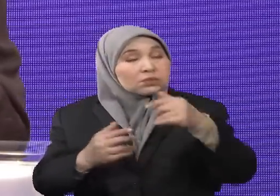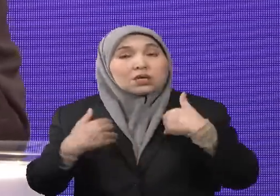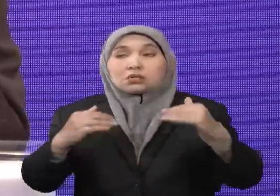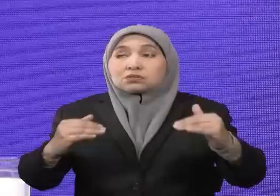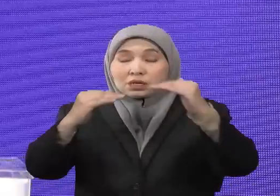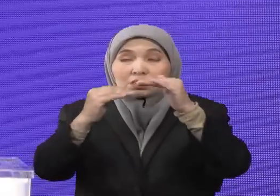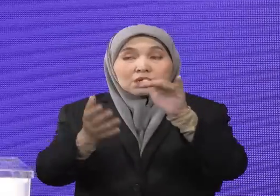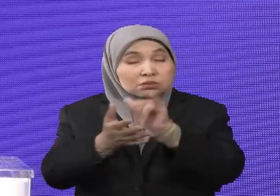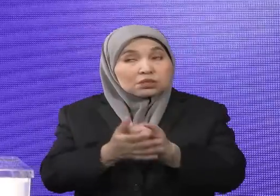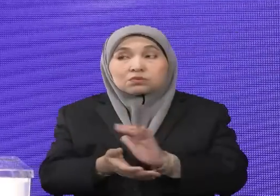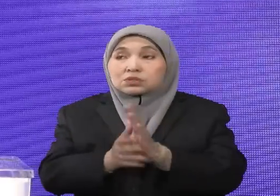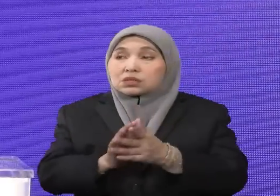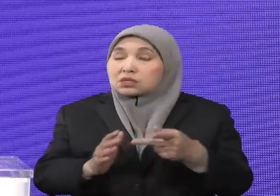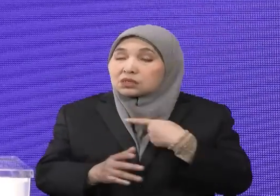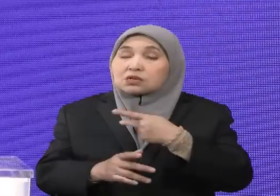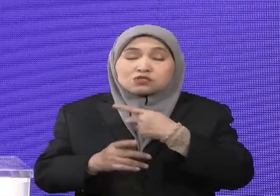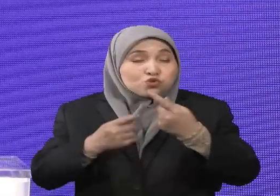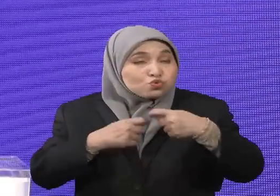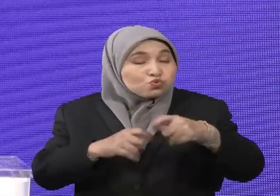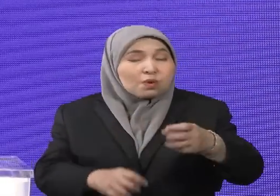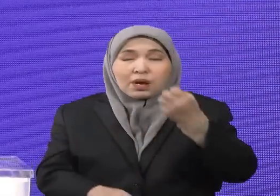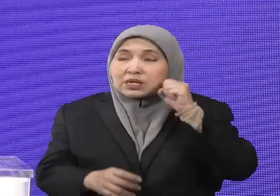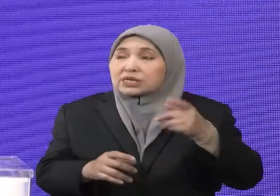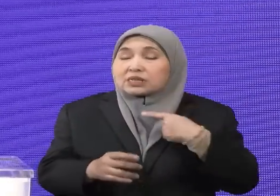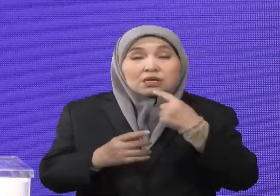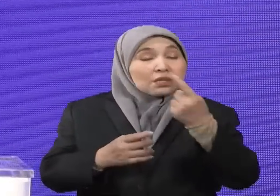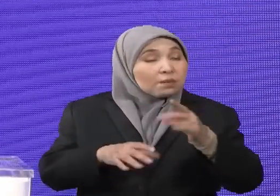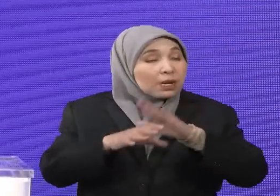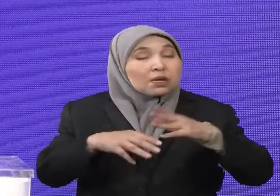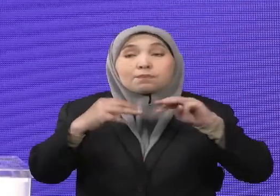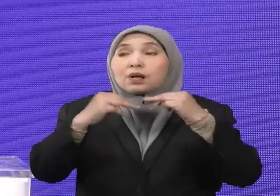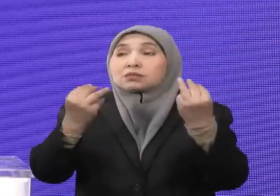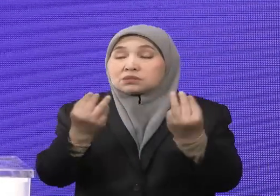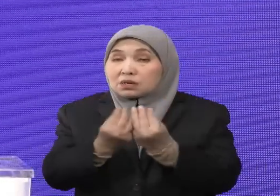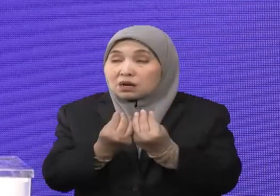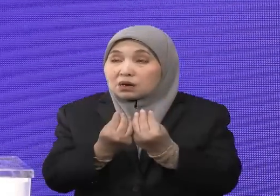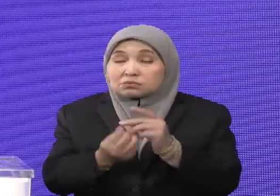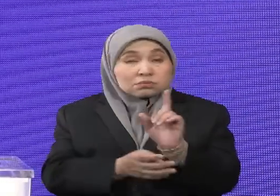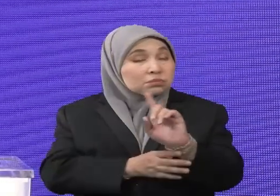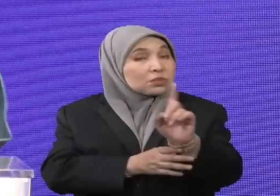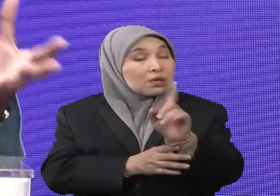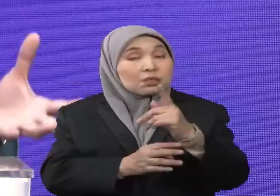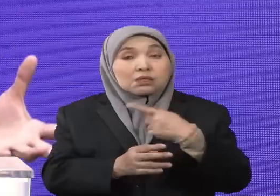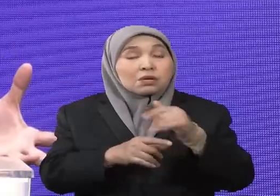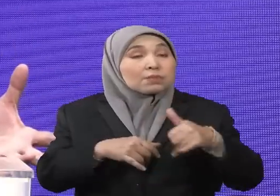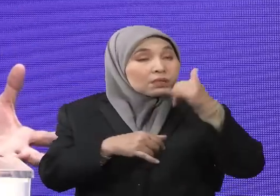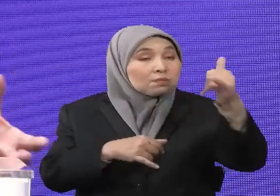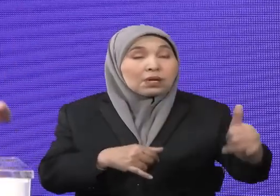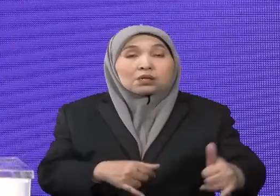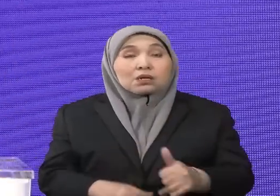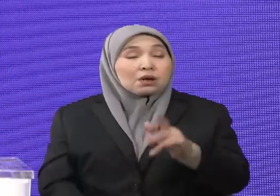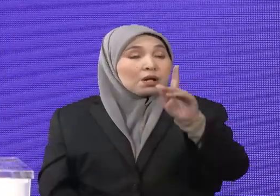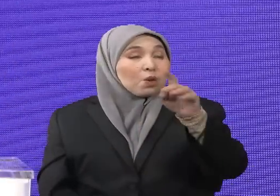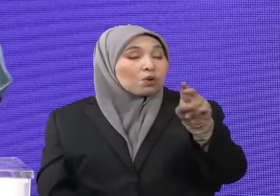masalah milik kita coba mengingkari pada masyarakat janganlah kita pergi kepada konsep-konsep tertentu